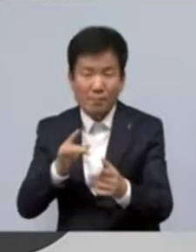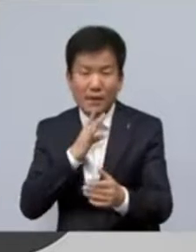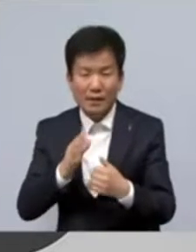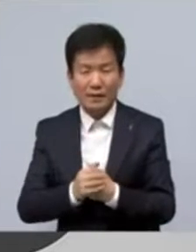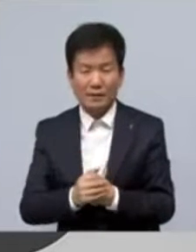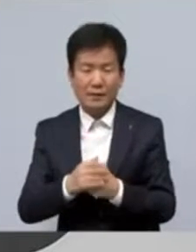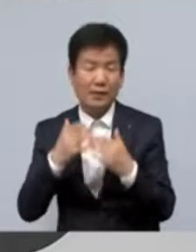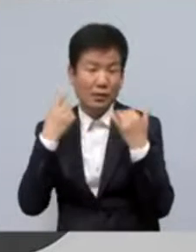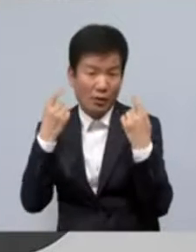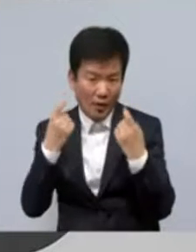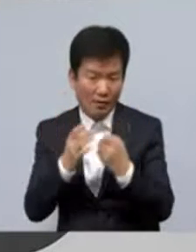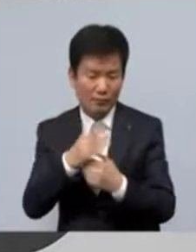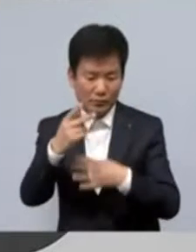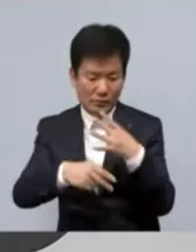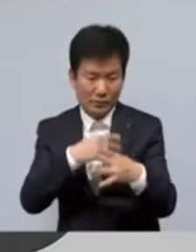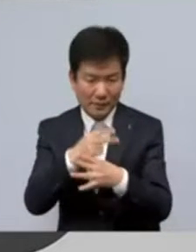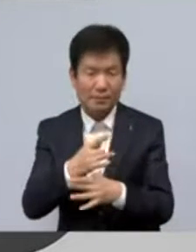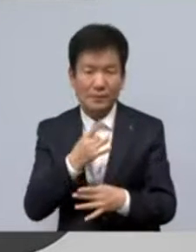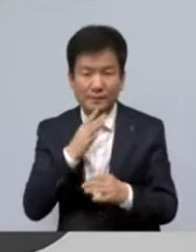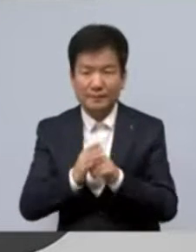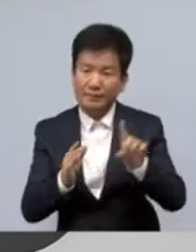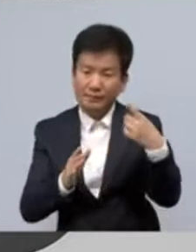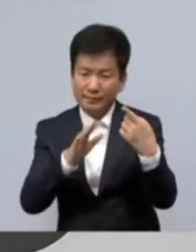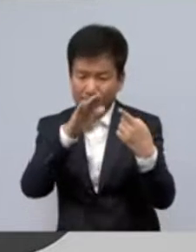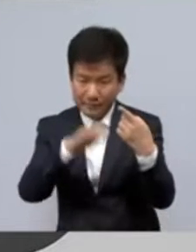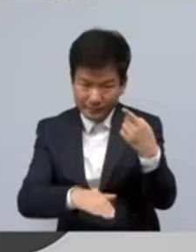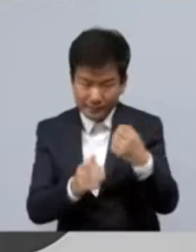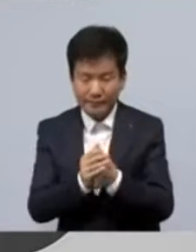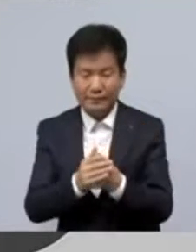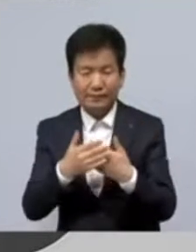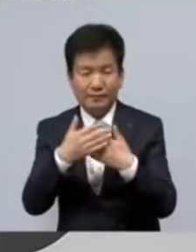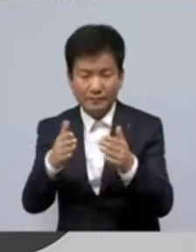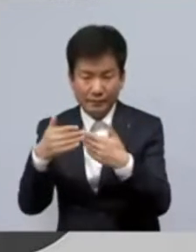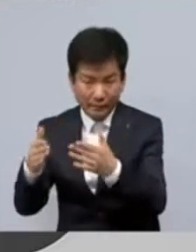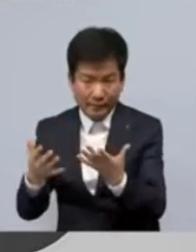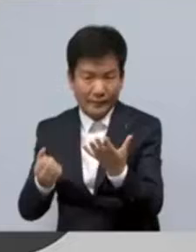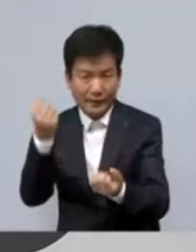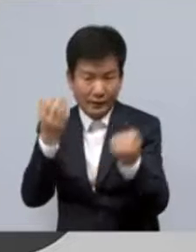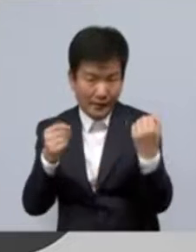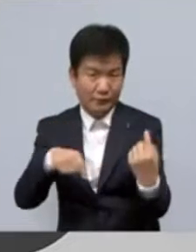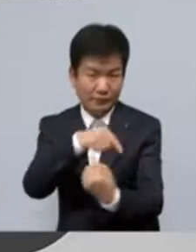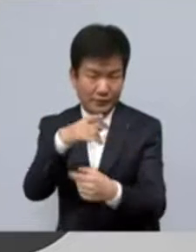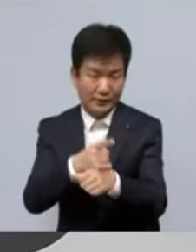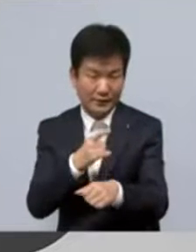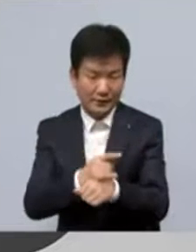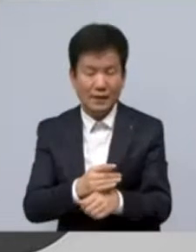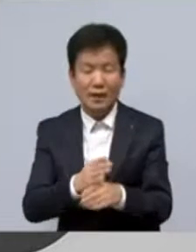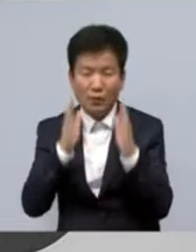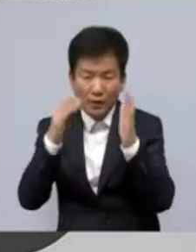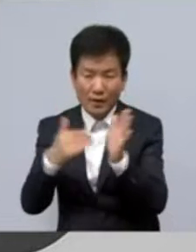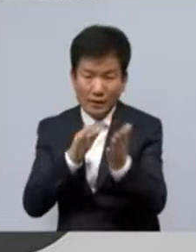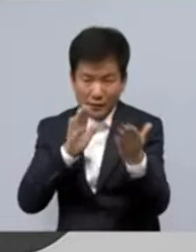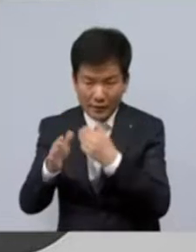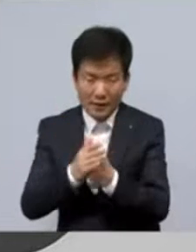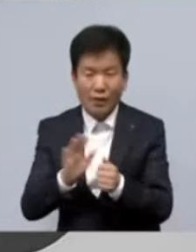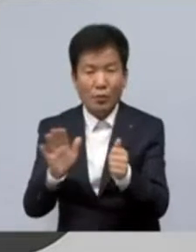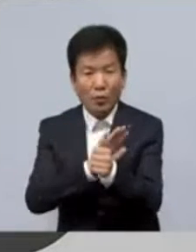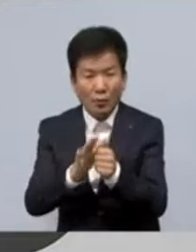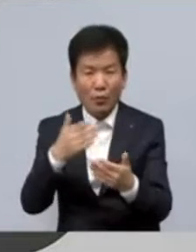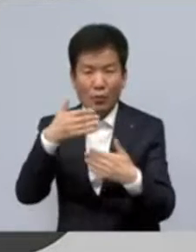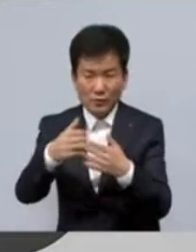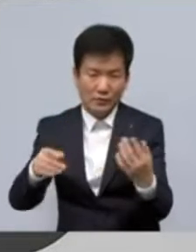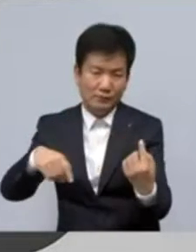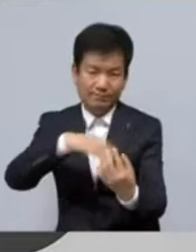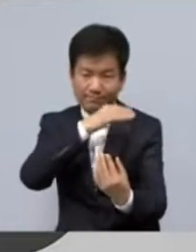여행은 교육청이 운영하는 프로그램부터 100명 미만인 아 학급 단위로 재개합니다 방과후학교 와 돌봄 교실 도 정상